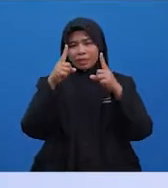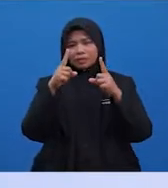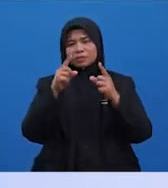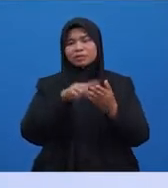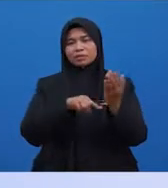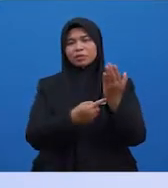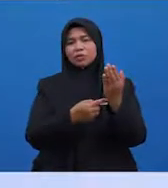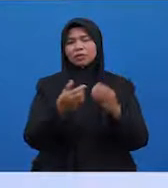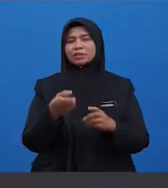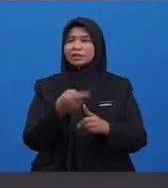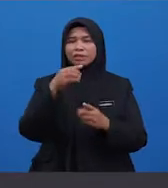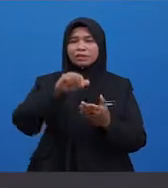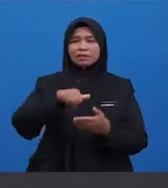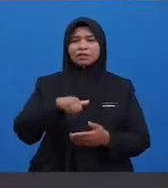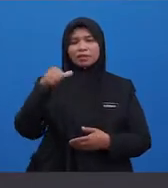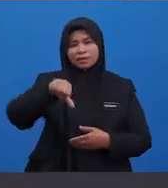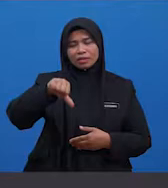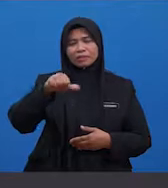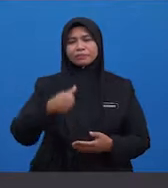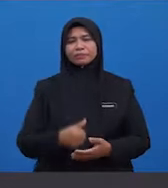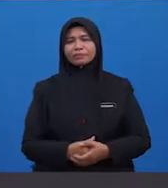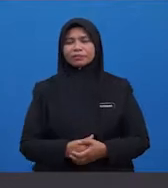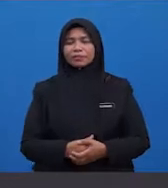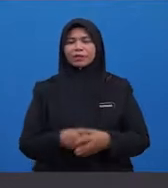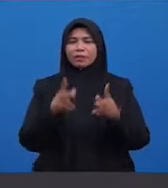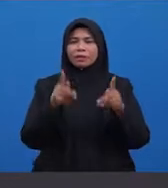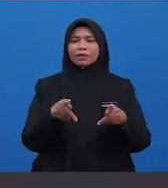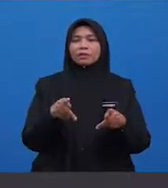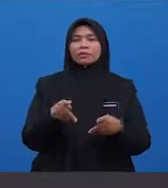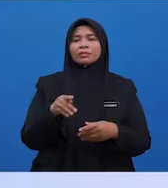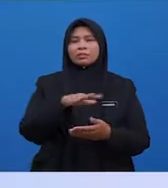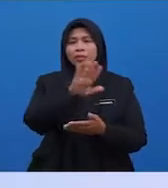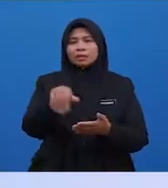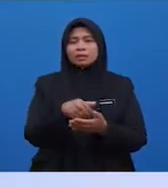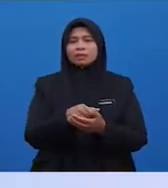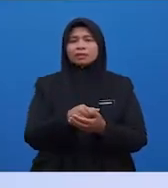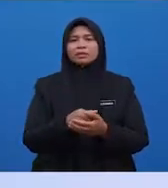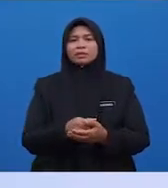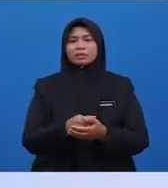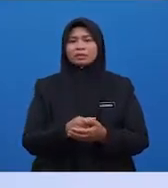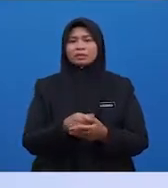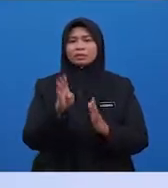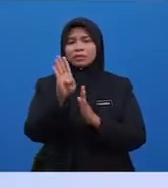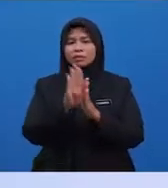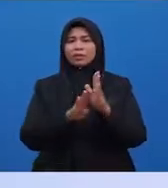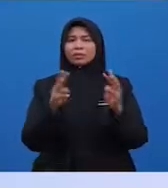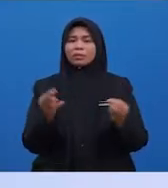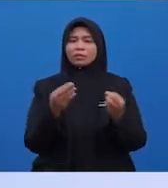kekalahan. Para pelajar sekalian, ciri yang kelima ialah bermotivasi.